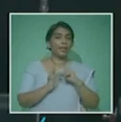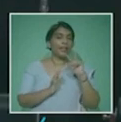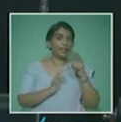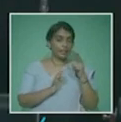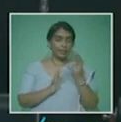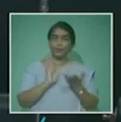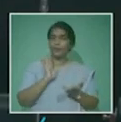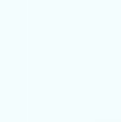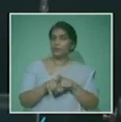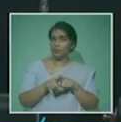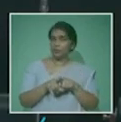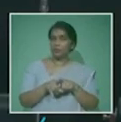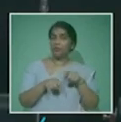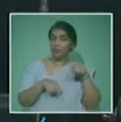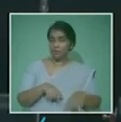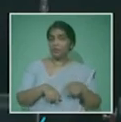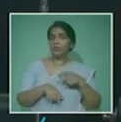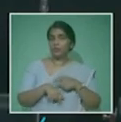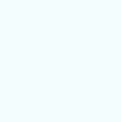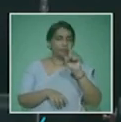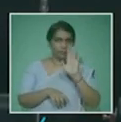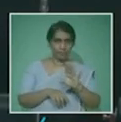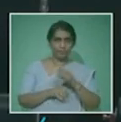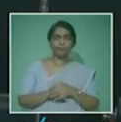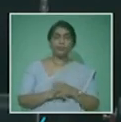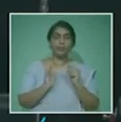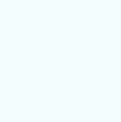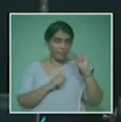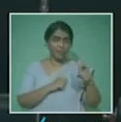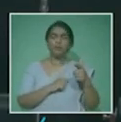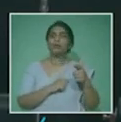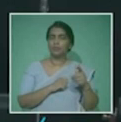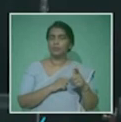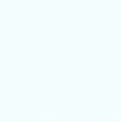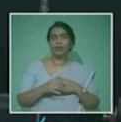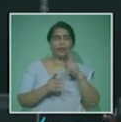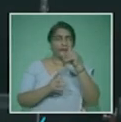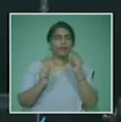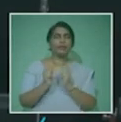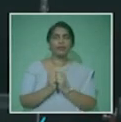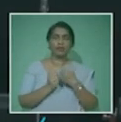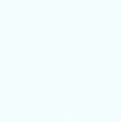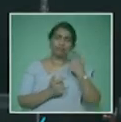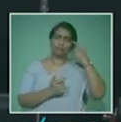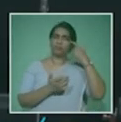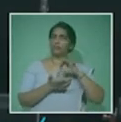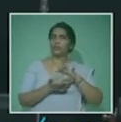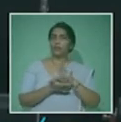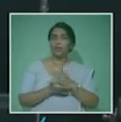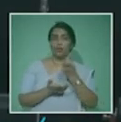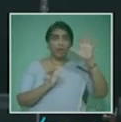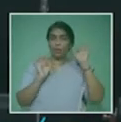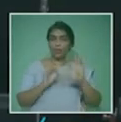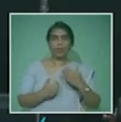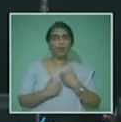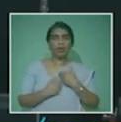වටා වැඩි ප්‍රමාණයකොත් ලැබිලා තියෙනවා මේ වෙලාවේදී අපි කියන්නට ඕන ණය ගෙවන එක ඉතාමත්ම වැදගත් අපි තීරණය කරන්නේ නැහැ තිබුණු සල්ලි නොගෙව